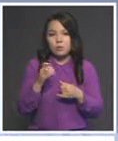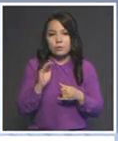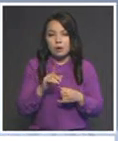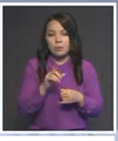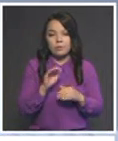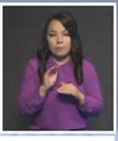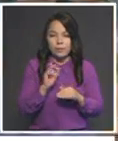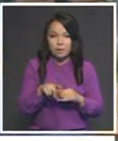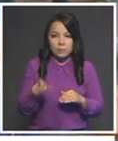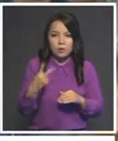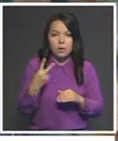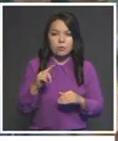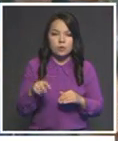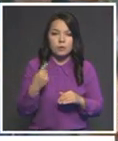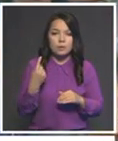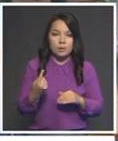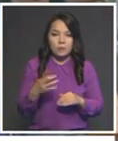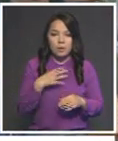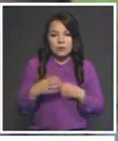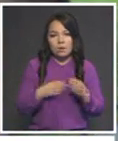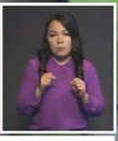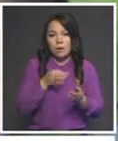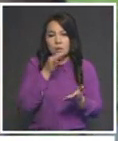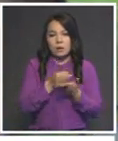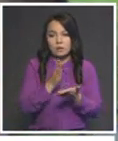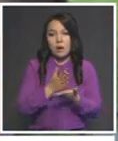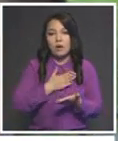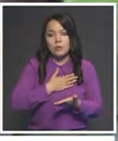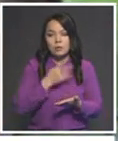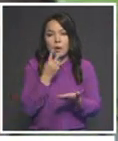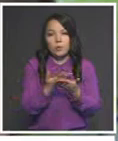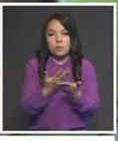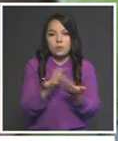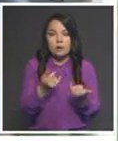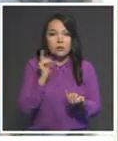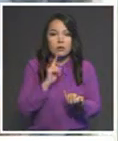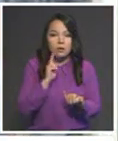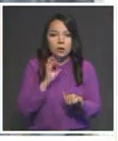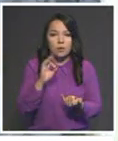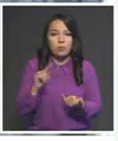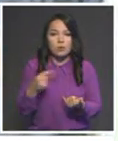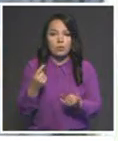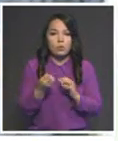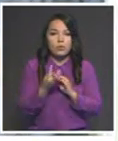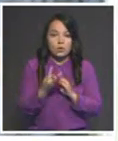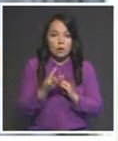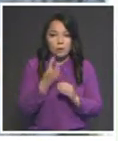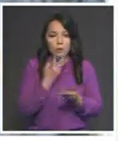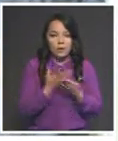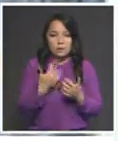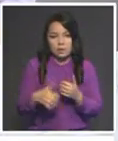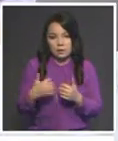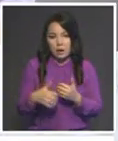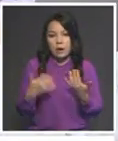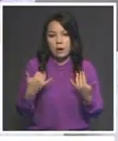адамға 2,1 болған сәтте алаңдауға болады. Ал біздің елде бұл көрсеткіш әзірге 0,3 болып тұр.